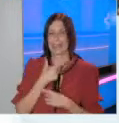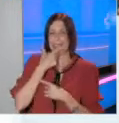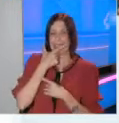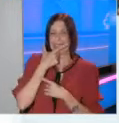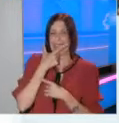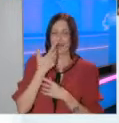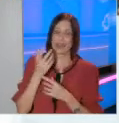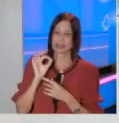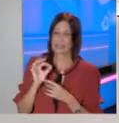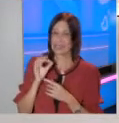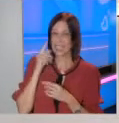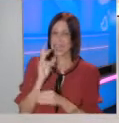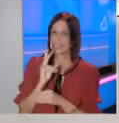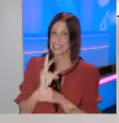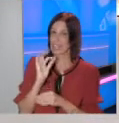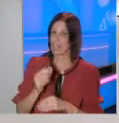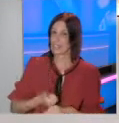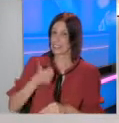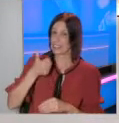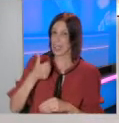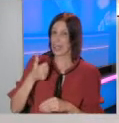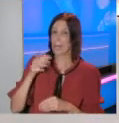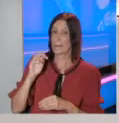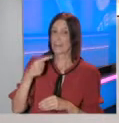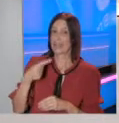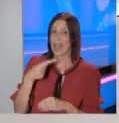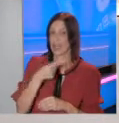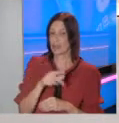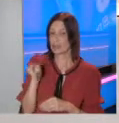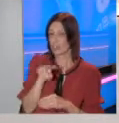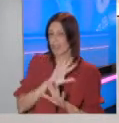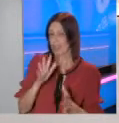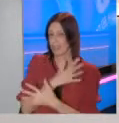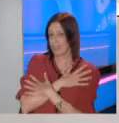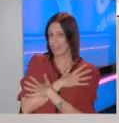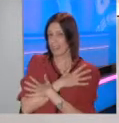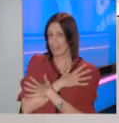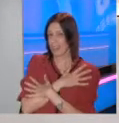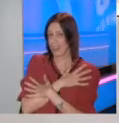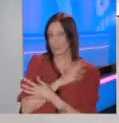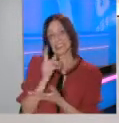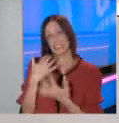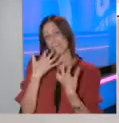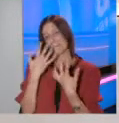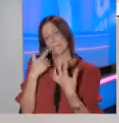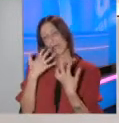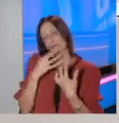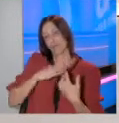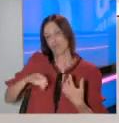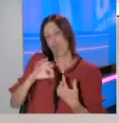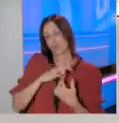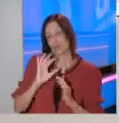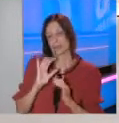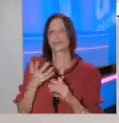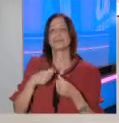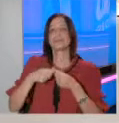רז עבור השרה גילה גמליאל. הרי אתם יודעים, היא בין השתיים לא שוררת אחווה. זה פרשנות שלנו, חייבים לומר.